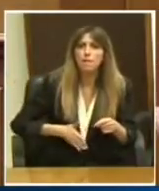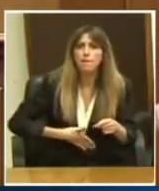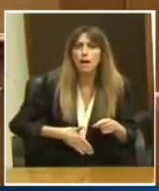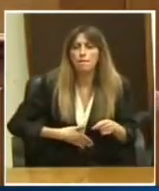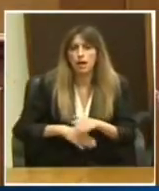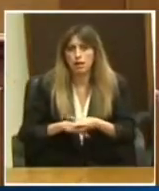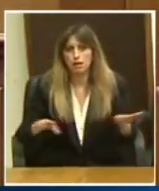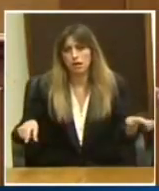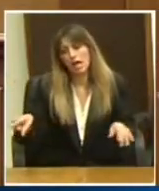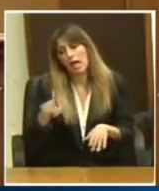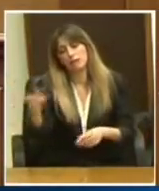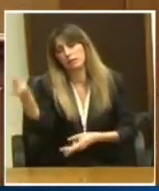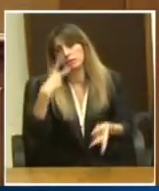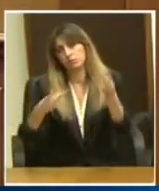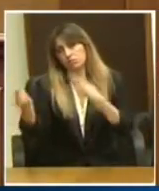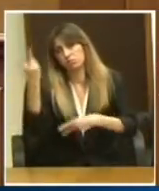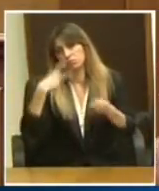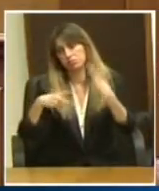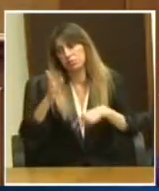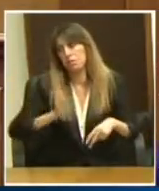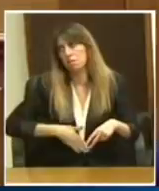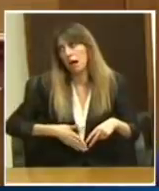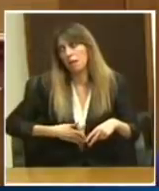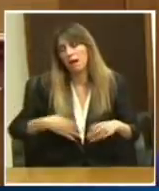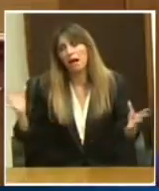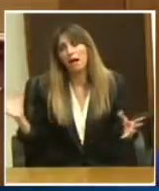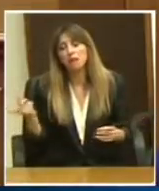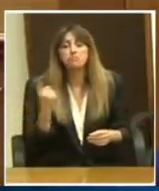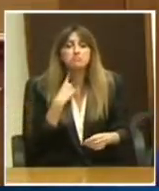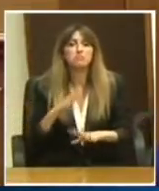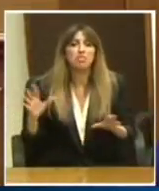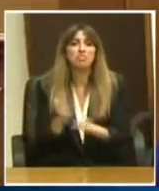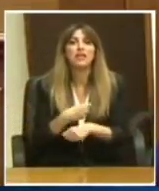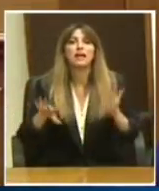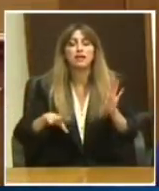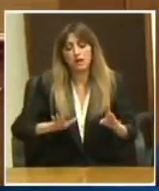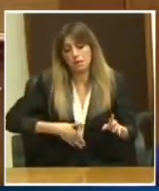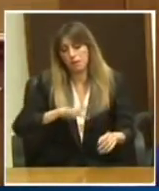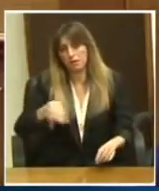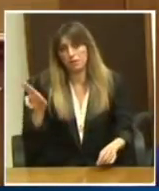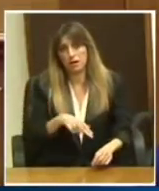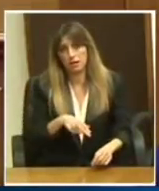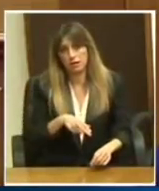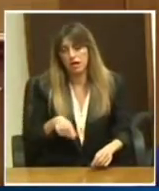καταφέραμε να τα άρουμε, πού ήσασταν εσείς? Γιατί προφανώς εμείς δεν κυβερνάγαμε τη